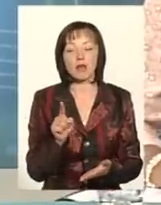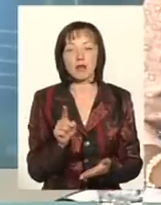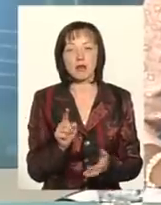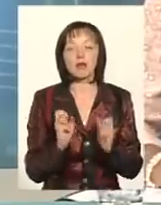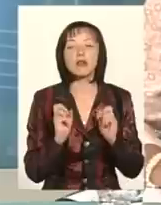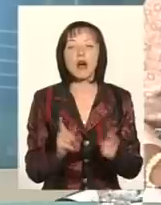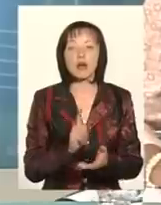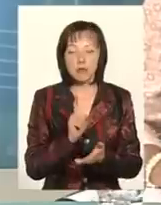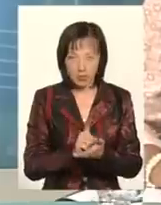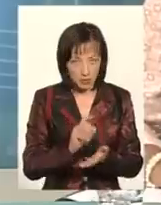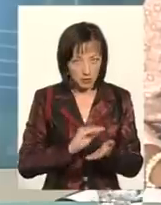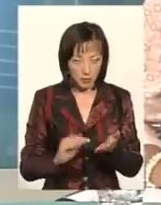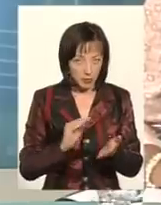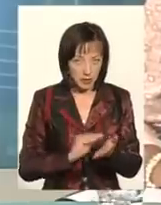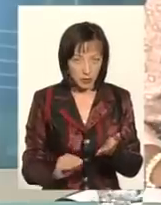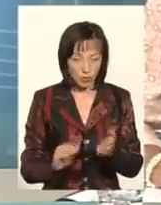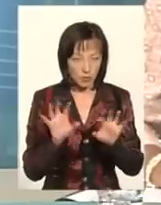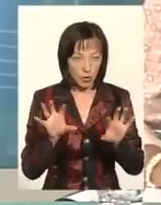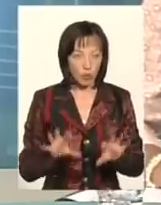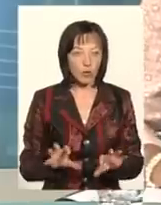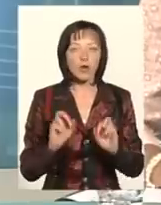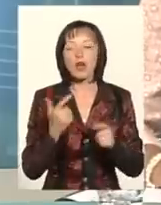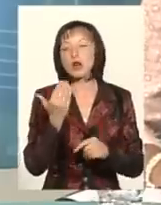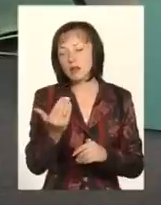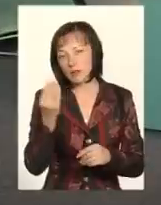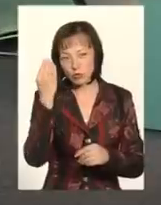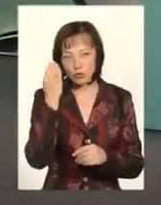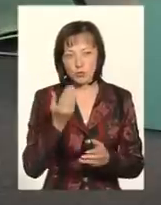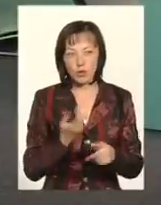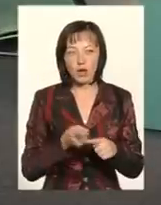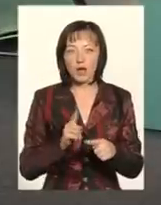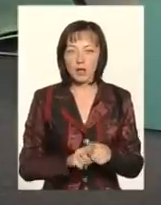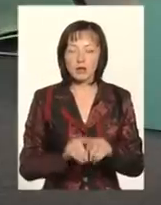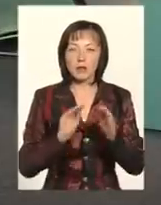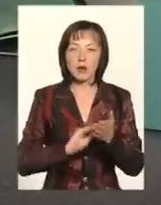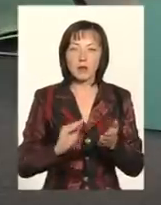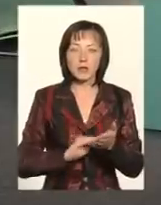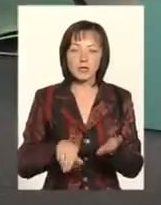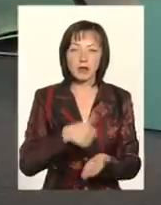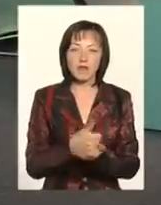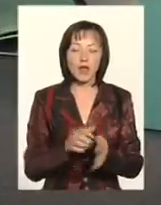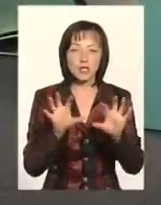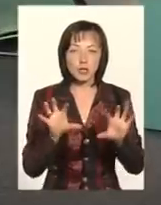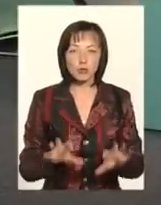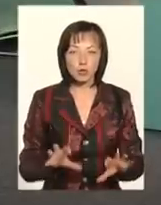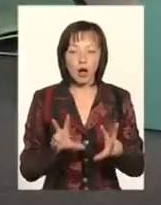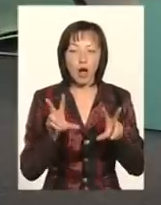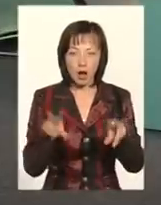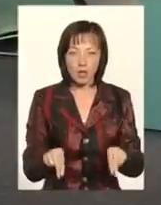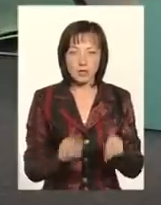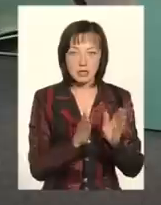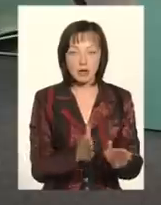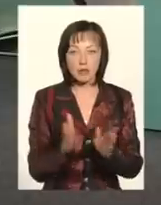як має бути як прописано в законі і як вообще это даже прописано в Конституции что гарантом